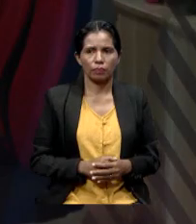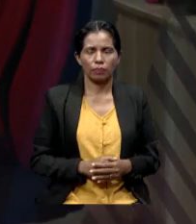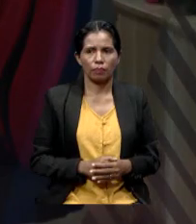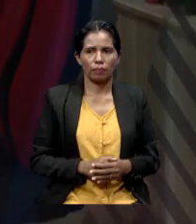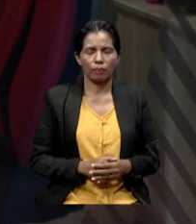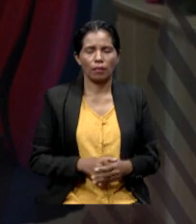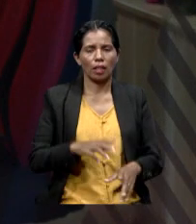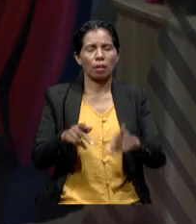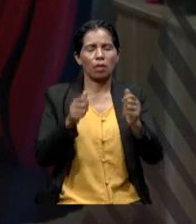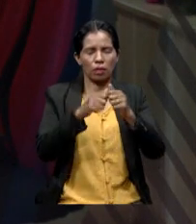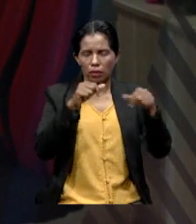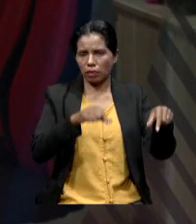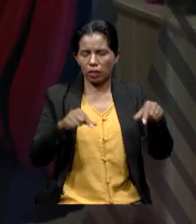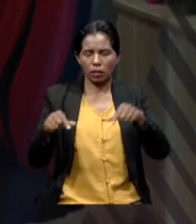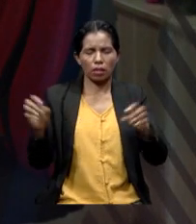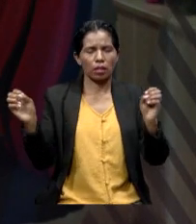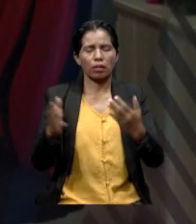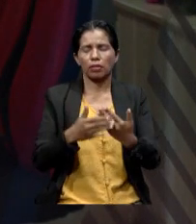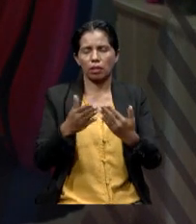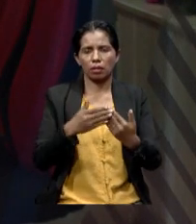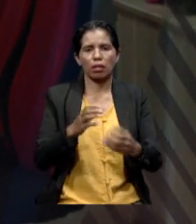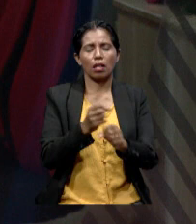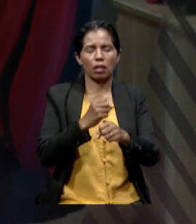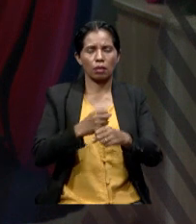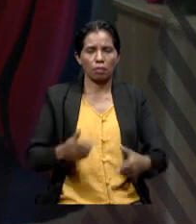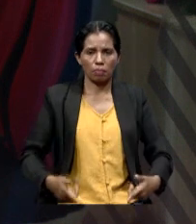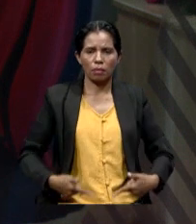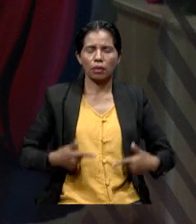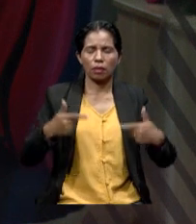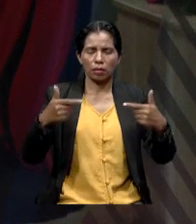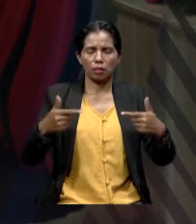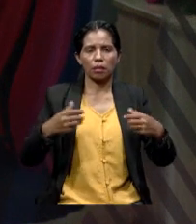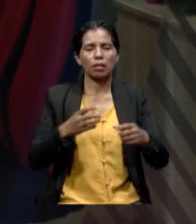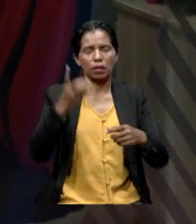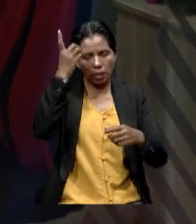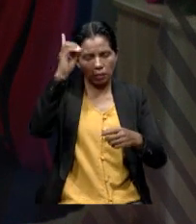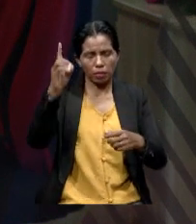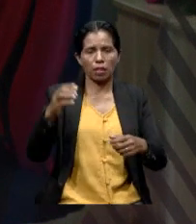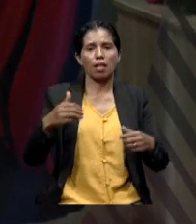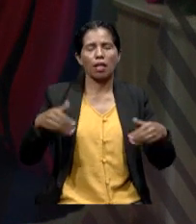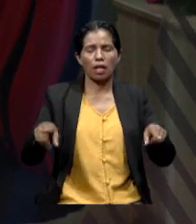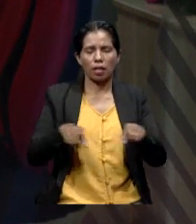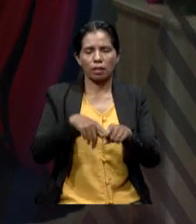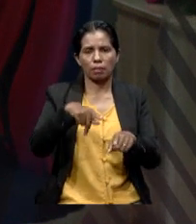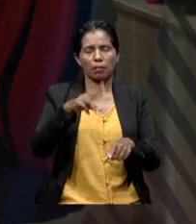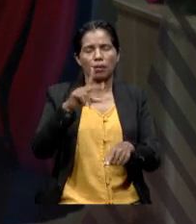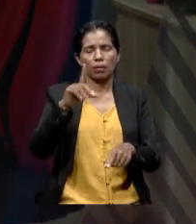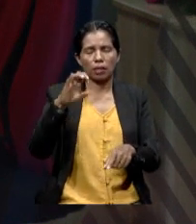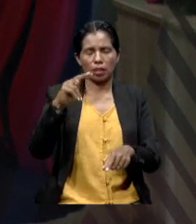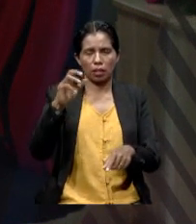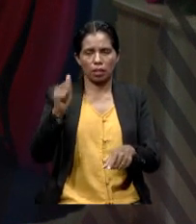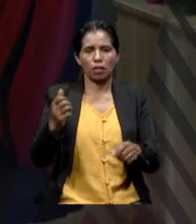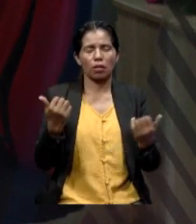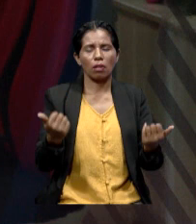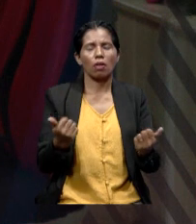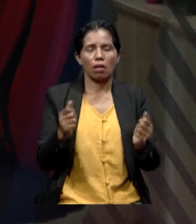condição de deficiência la face la tola morisne o de bele realiza me nebe ia a nessa Paulina da Silva nebe da um ne o